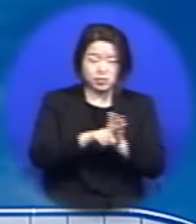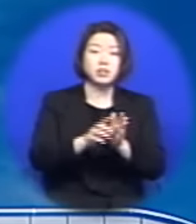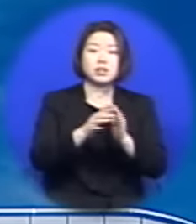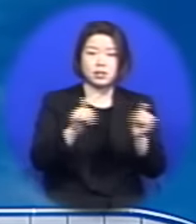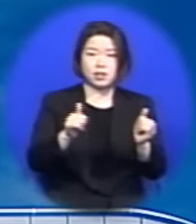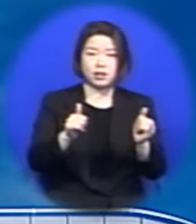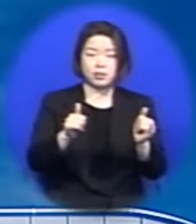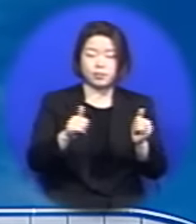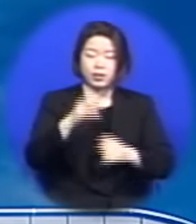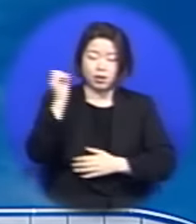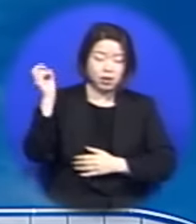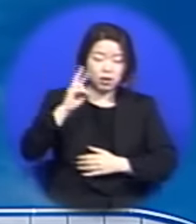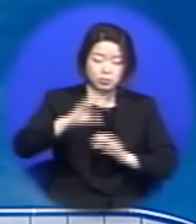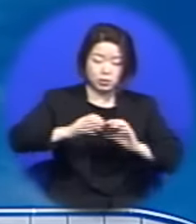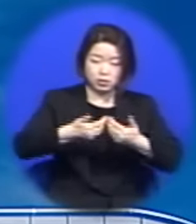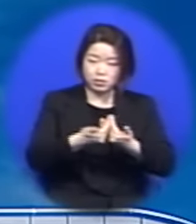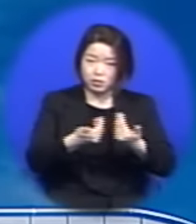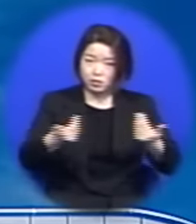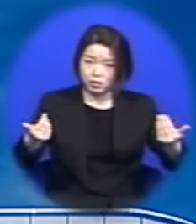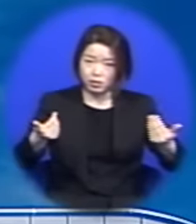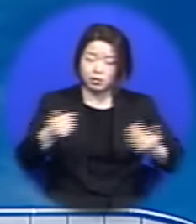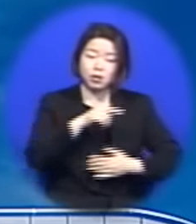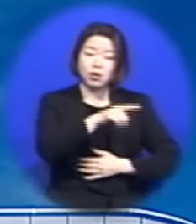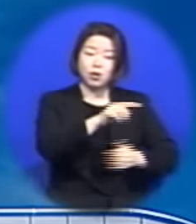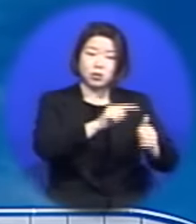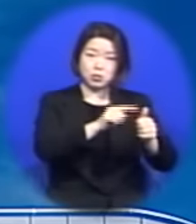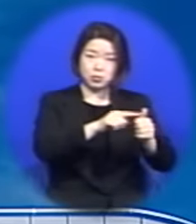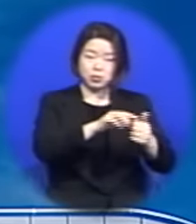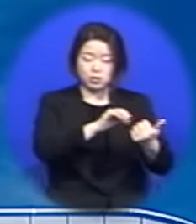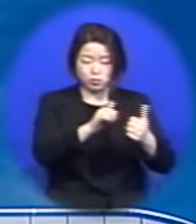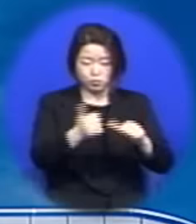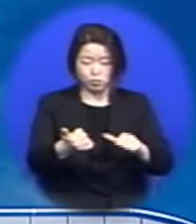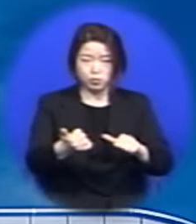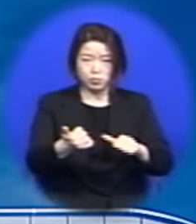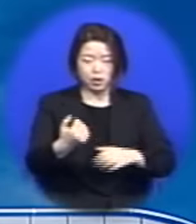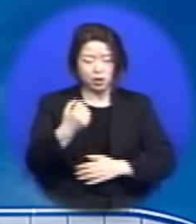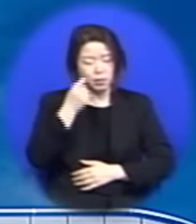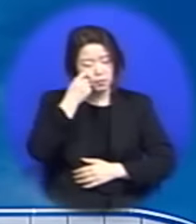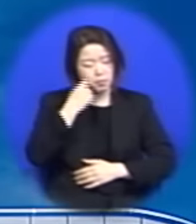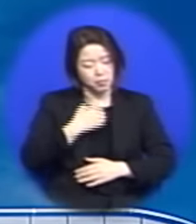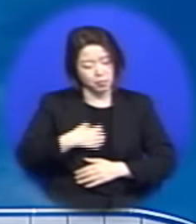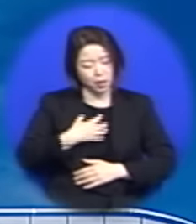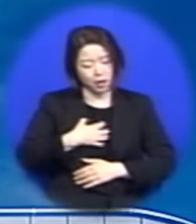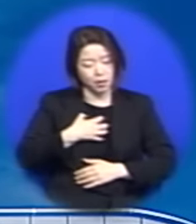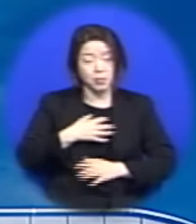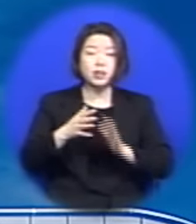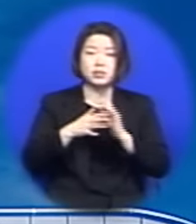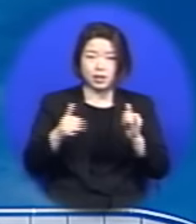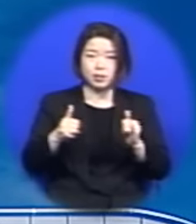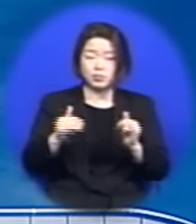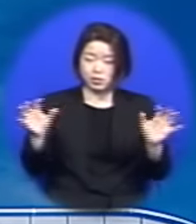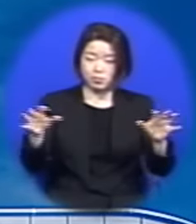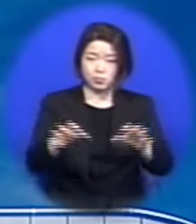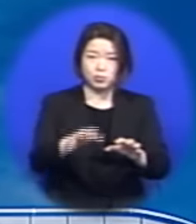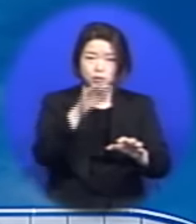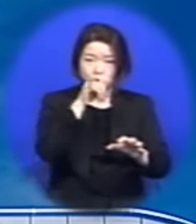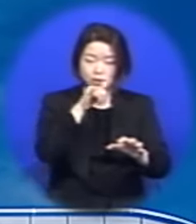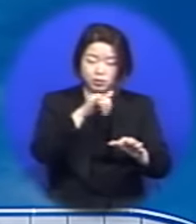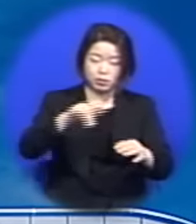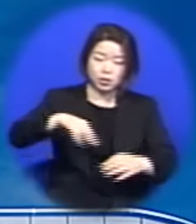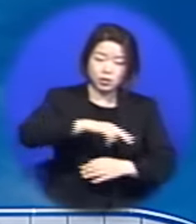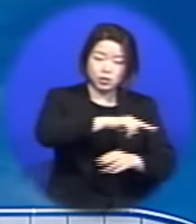크리스천이었다 아 그분의 죽음을 애도하는 분들이 이렇게 모였어요 장례식 때 둘로